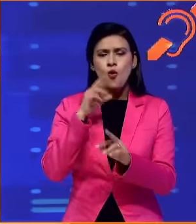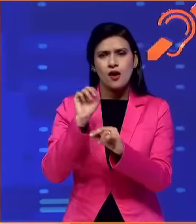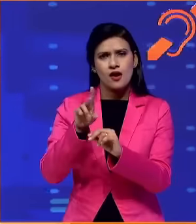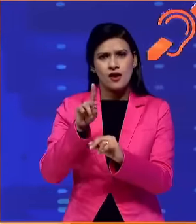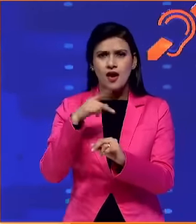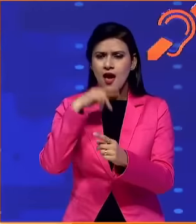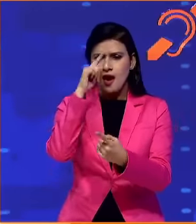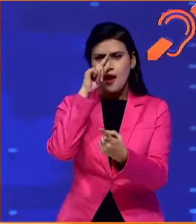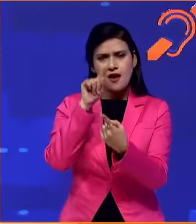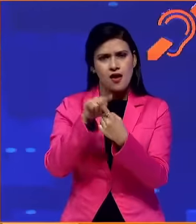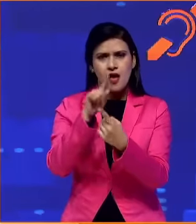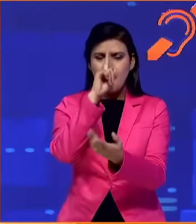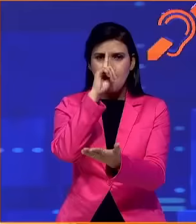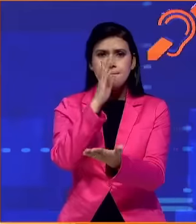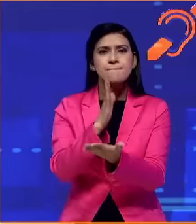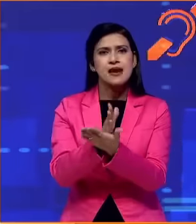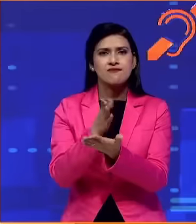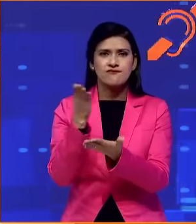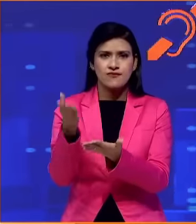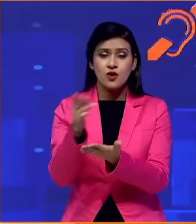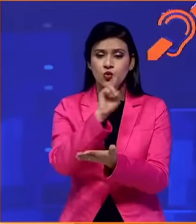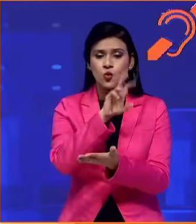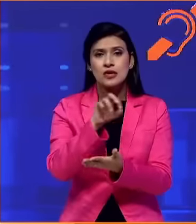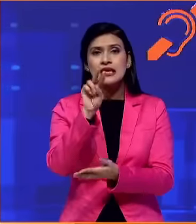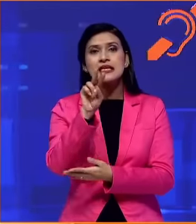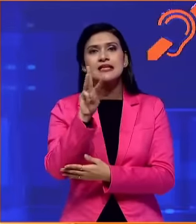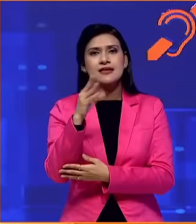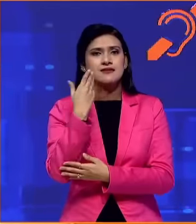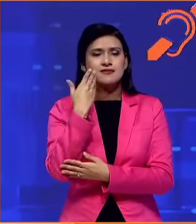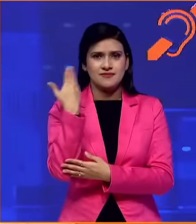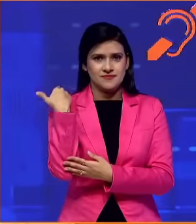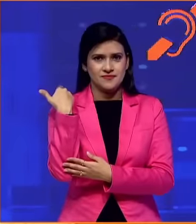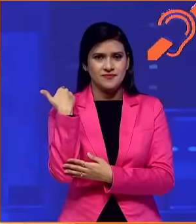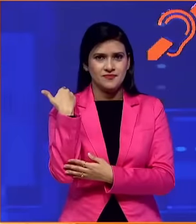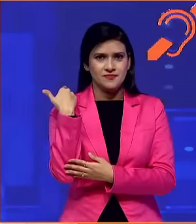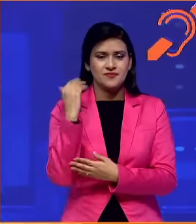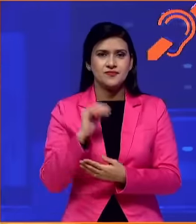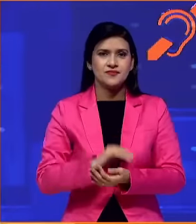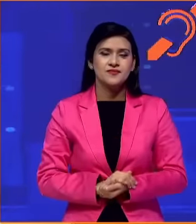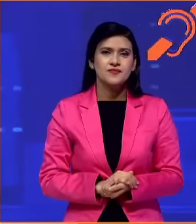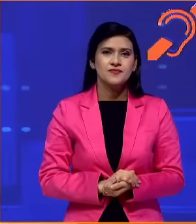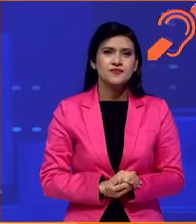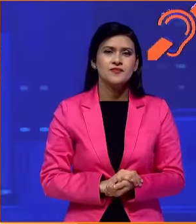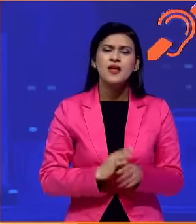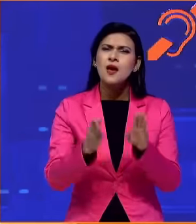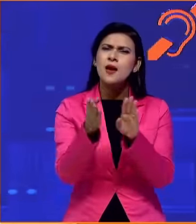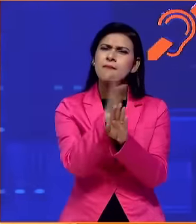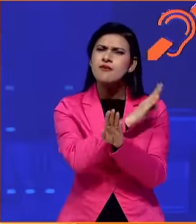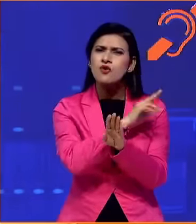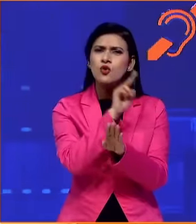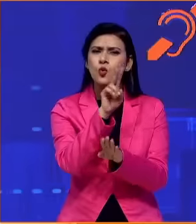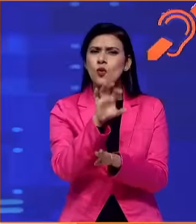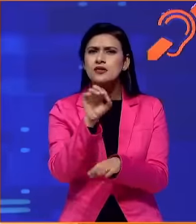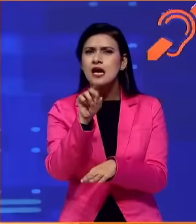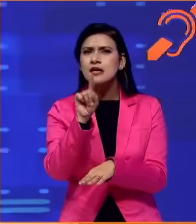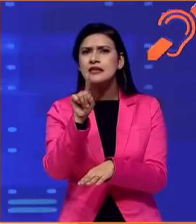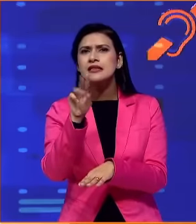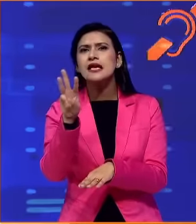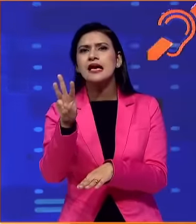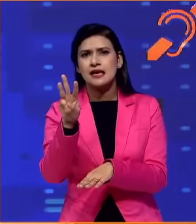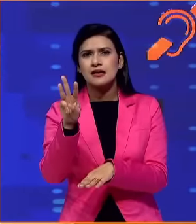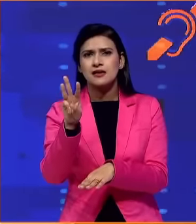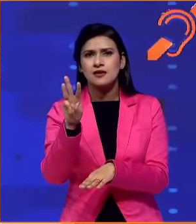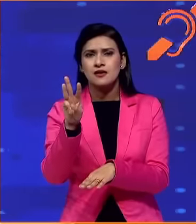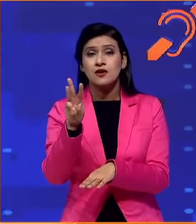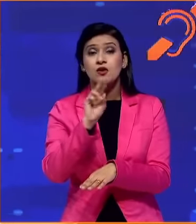2023केपरिणामोंपरचर्चाकी।2013में, हमारे200विधायकोंमेंसेकेवल21हीचुनाव